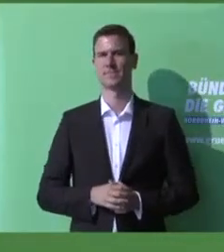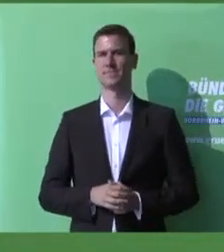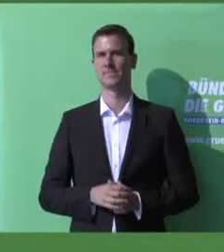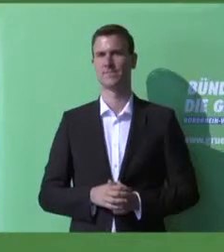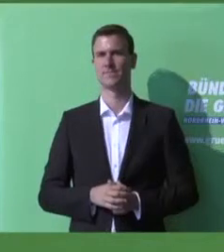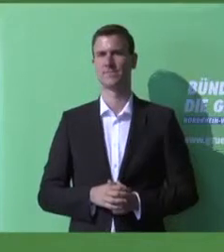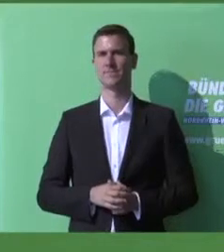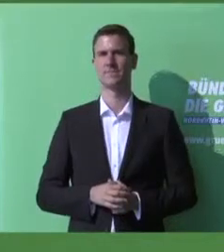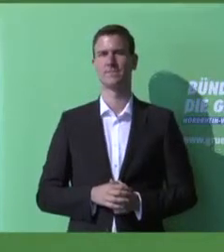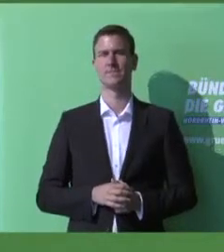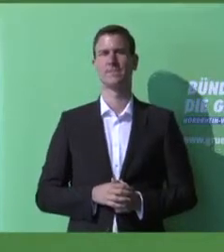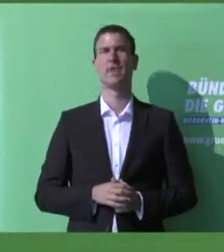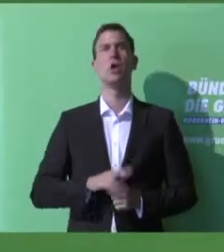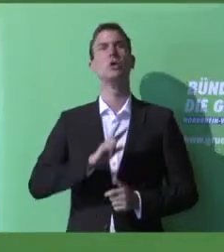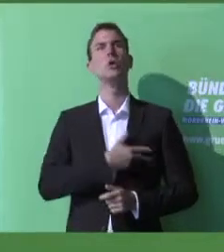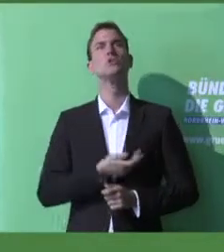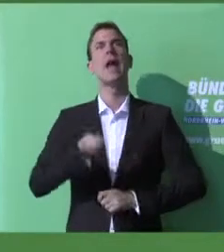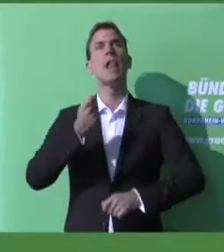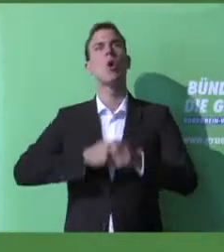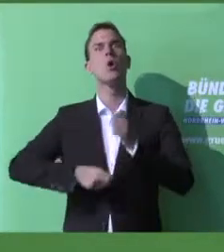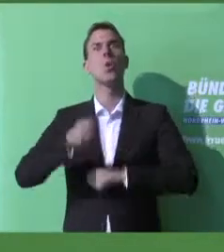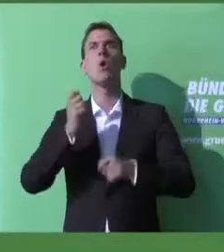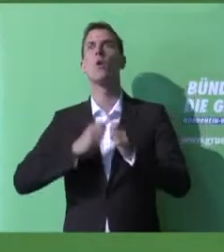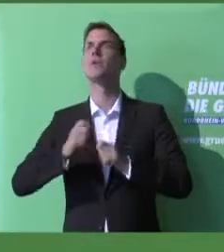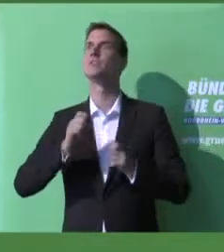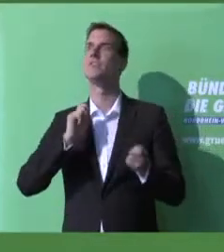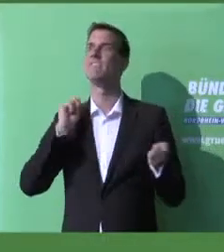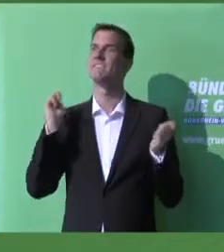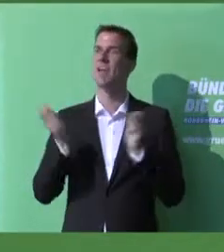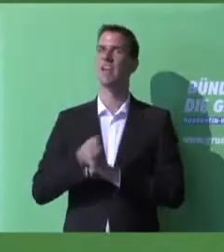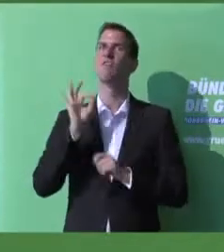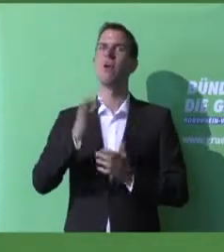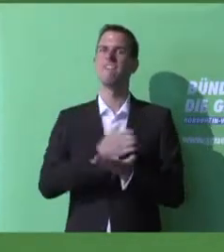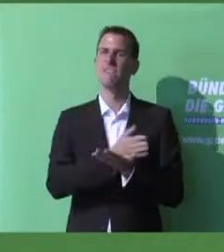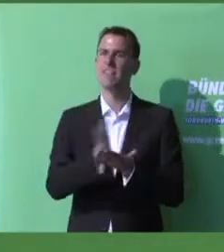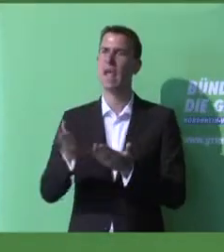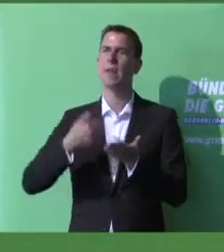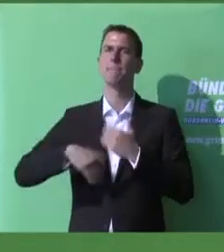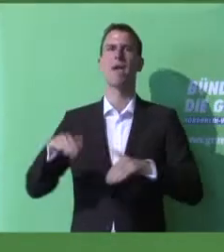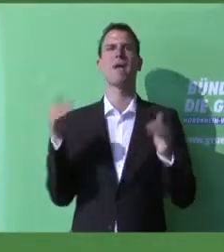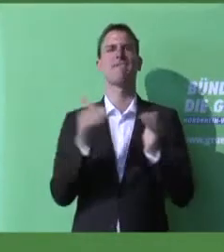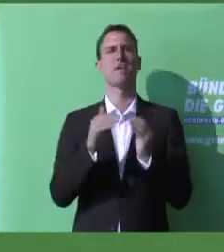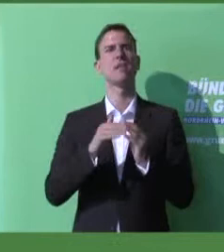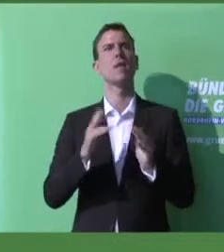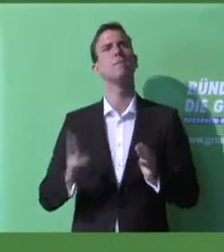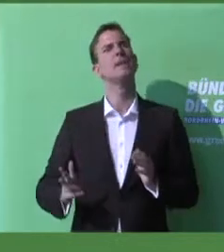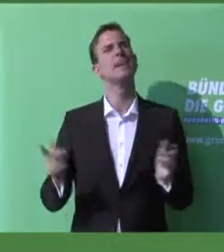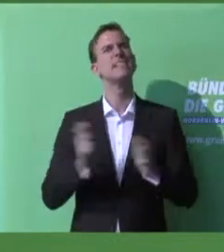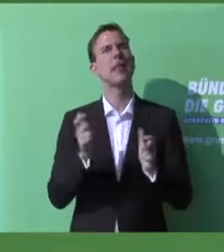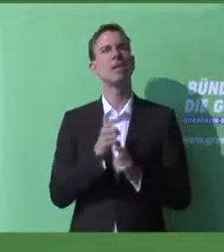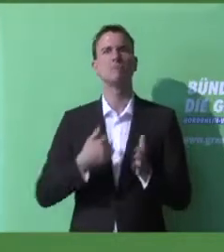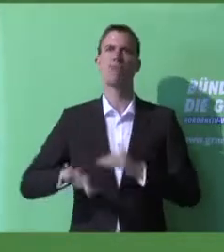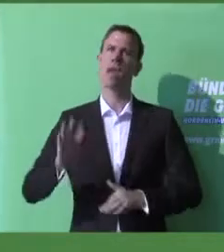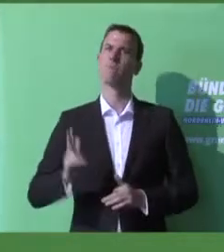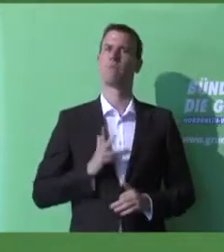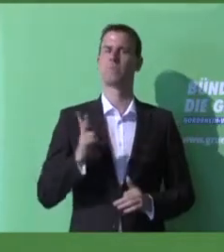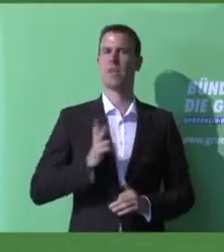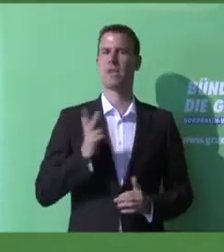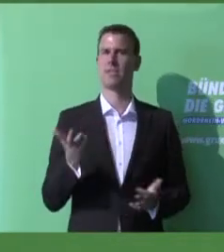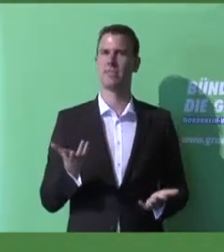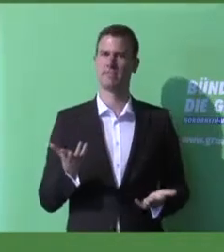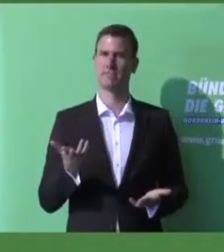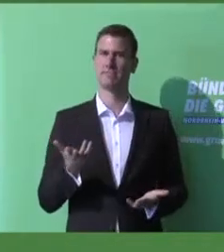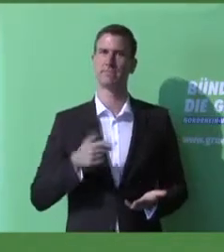Für den sozial-ökologischen Wandel, für Verteilungsgerechtigkeit und eine moderne Gesellschaft. Wir werden